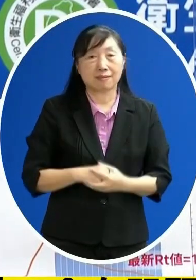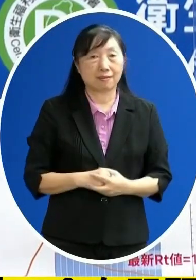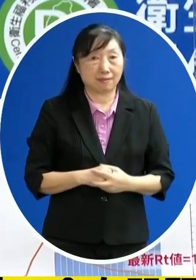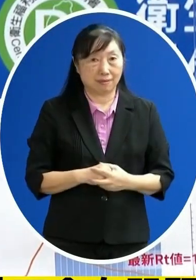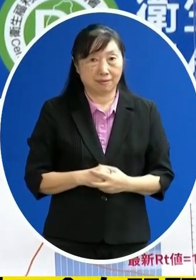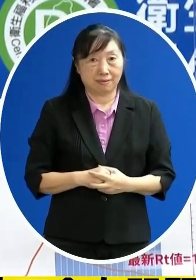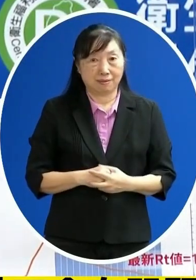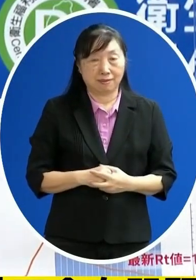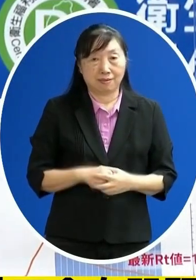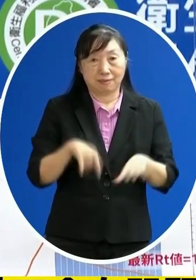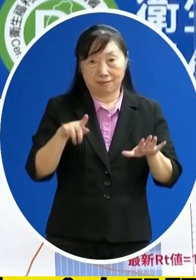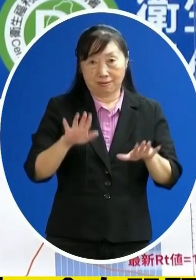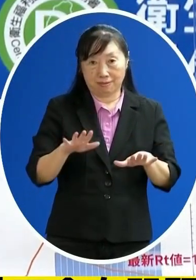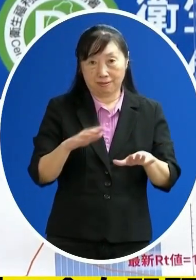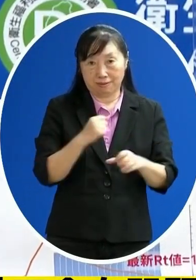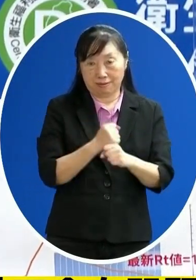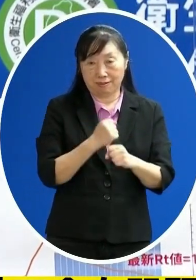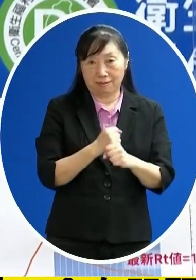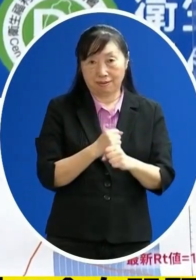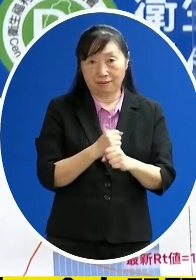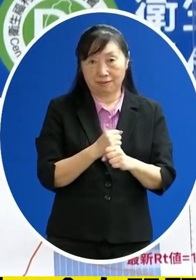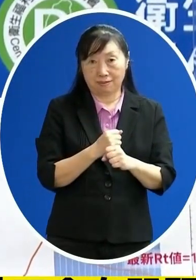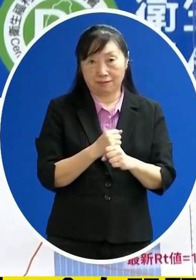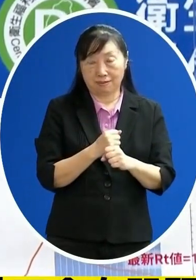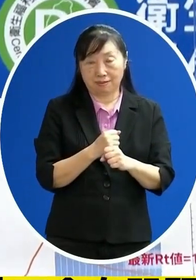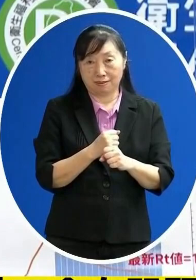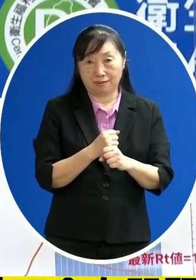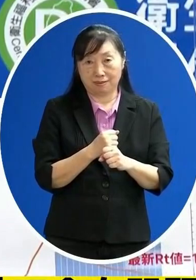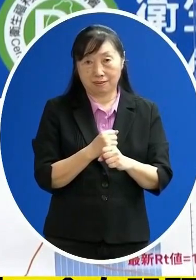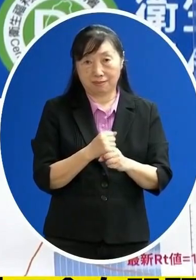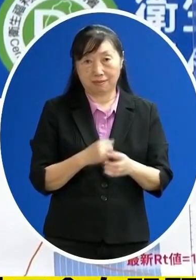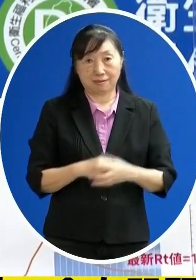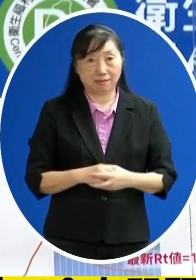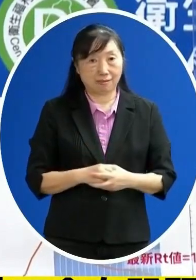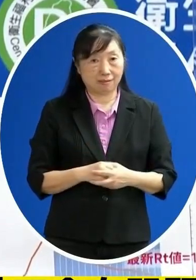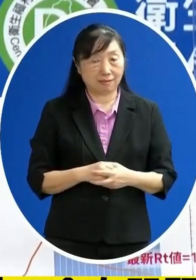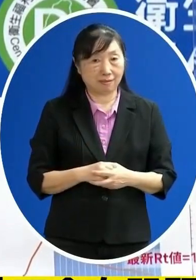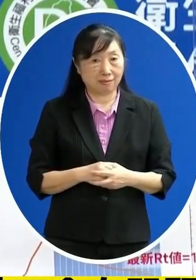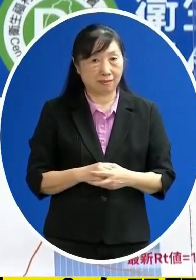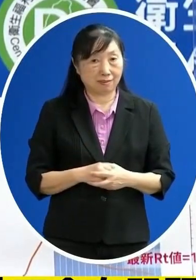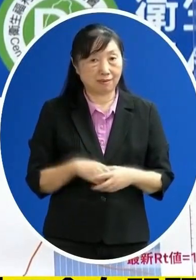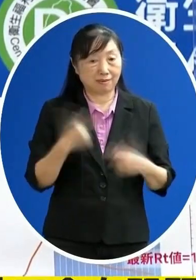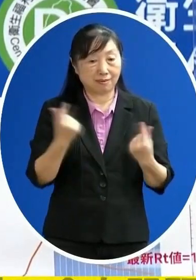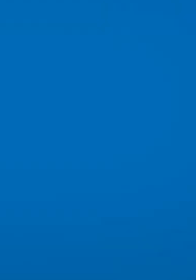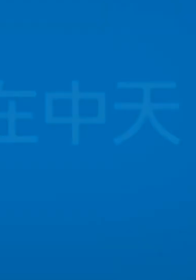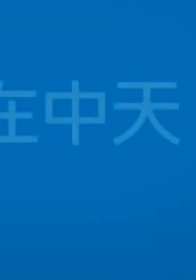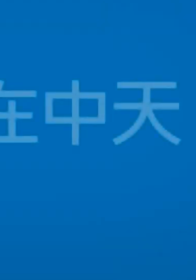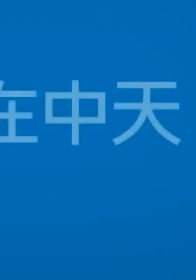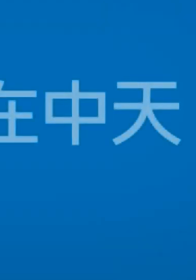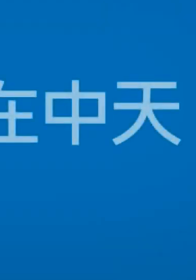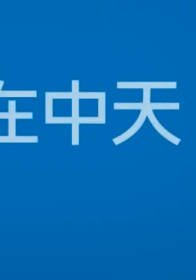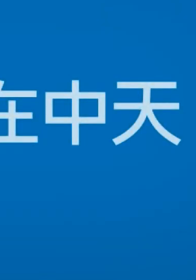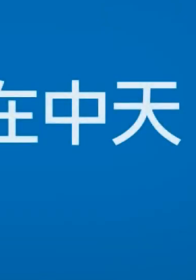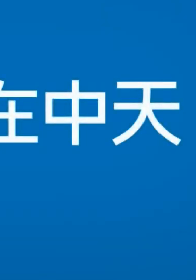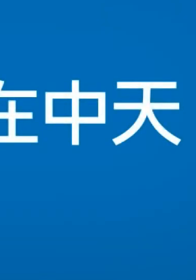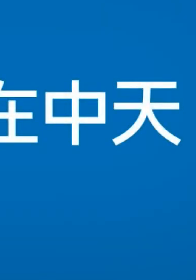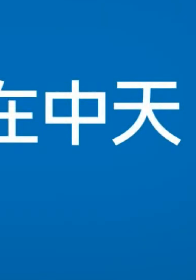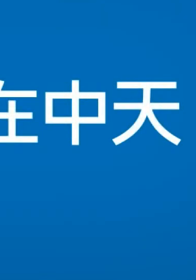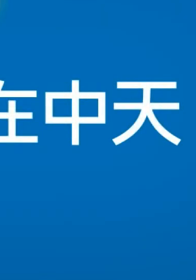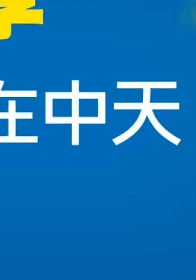那我们这边做的是哈，应该是说等于是一个哈扩大的哈。